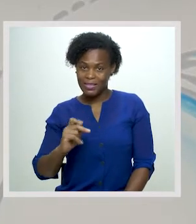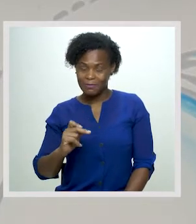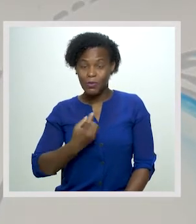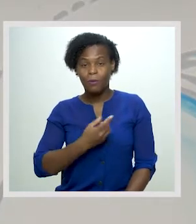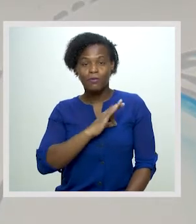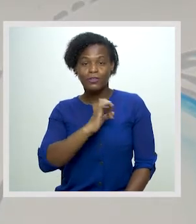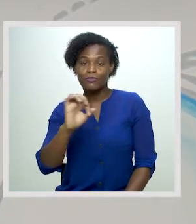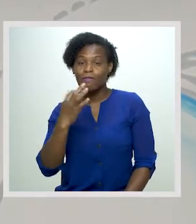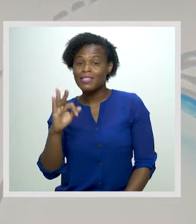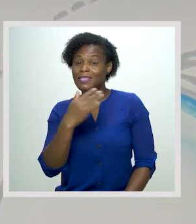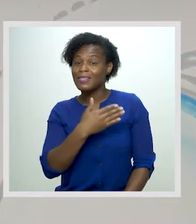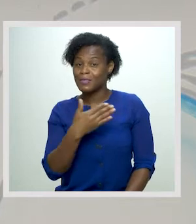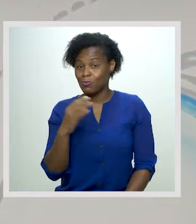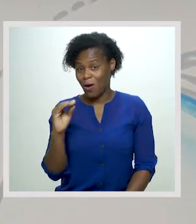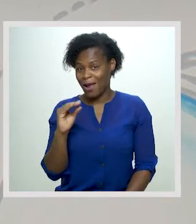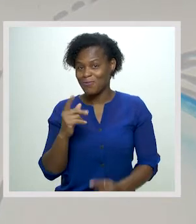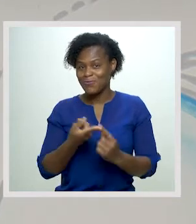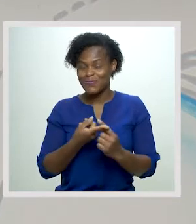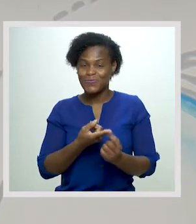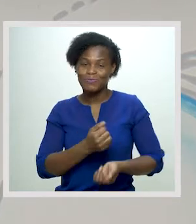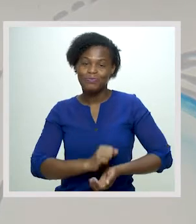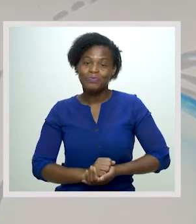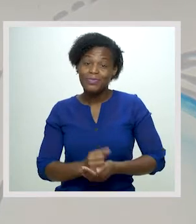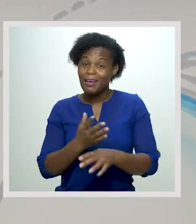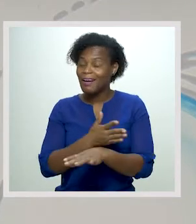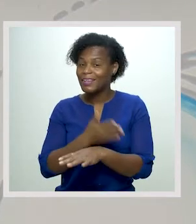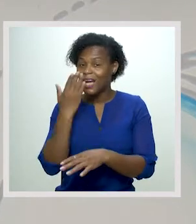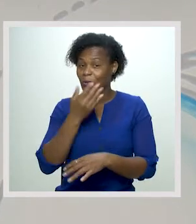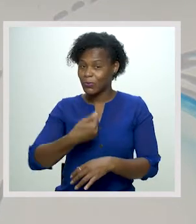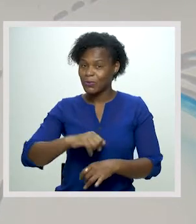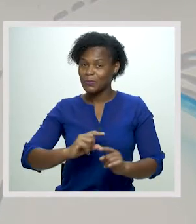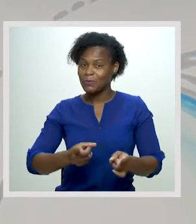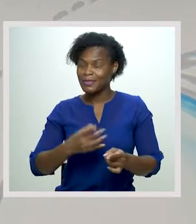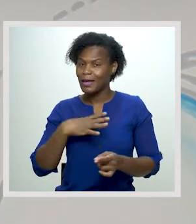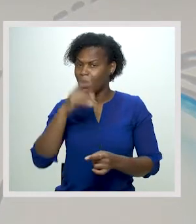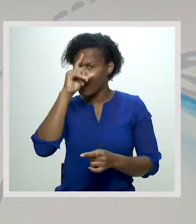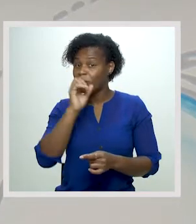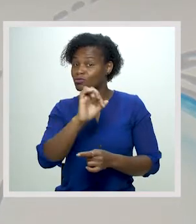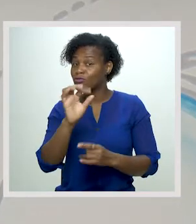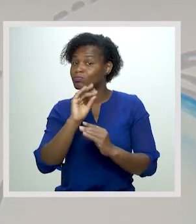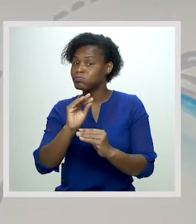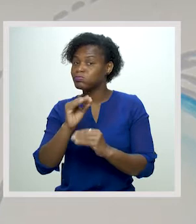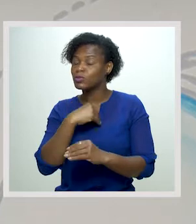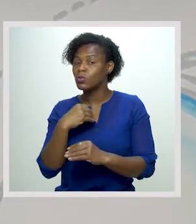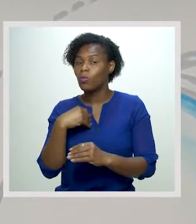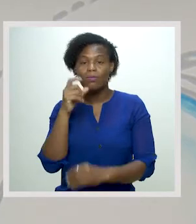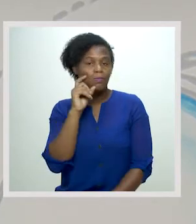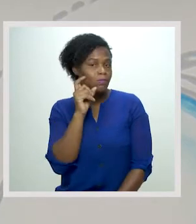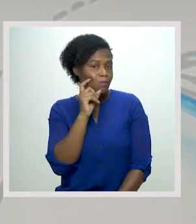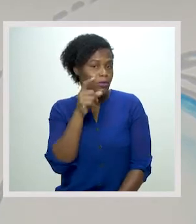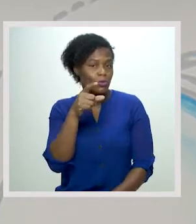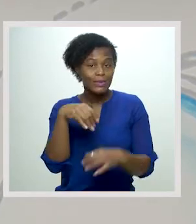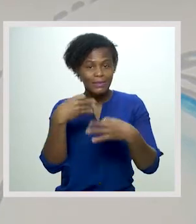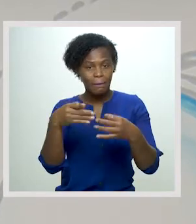votre professeure de français de la 10e année. Avant de commencer notre cours, je voulais te rappeler les conseils sanitaires de